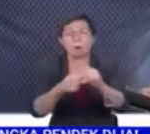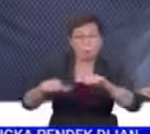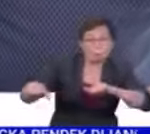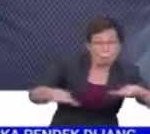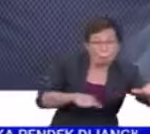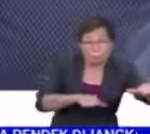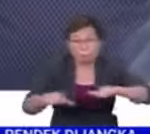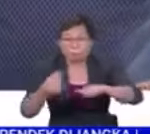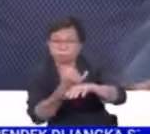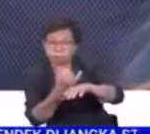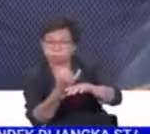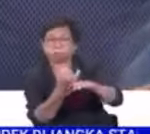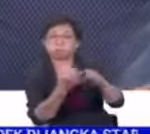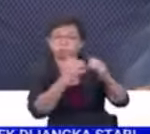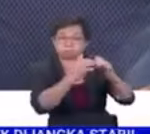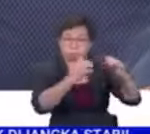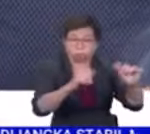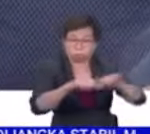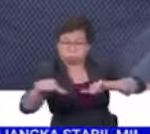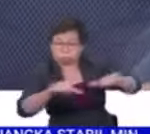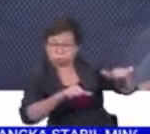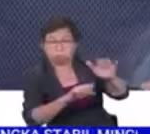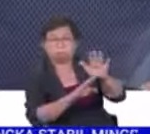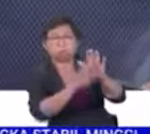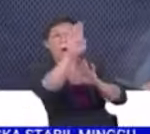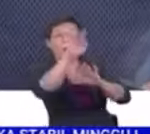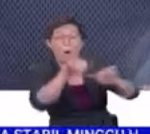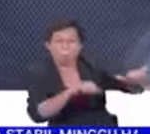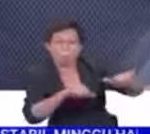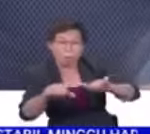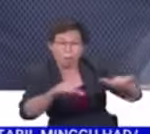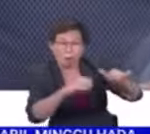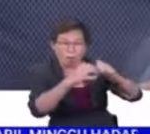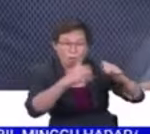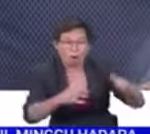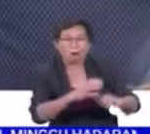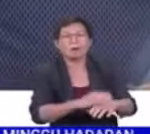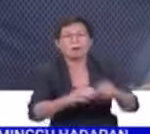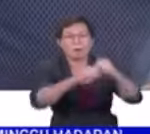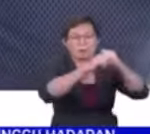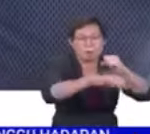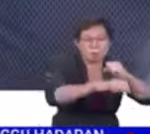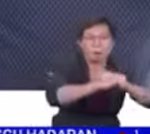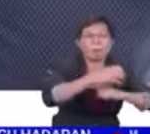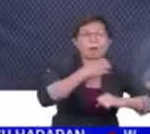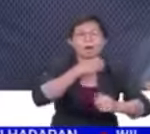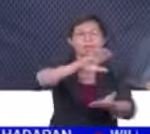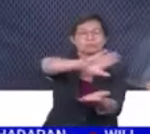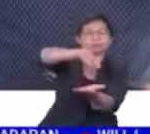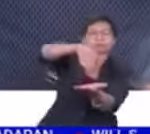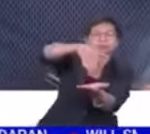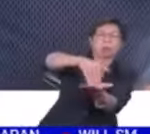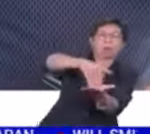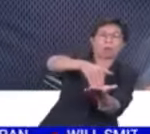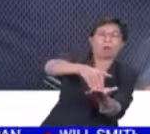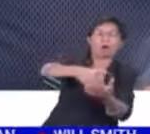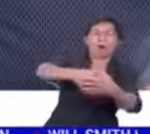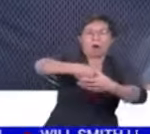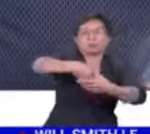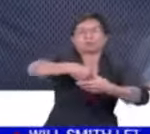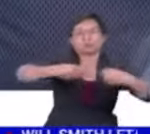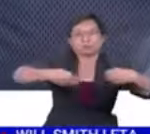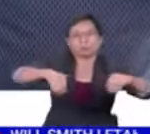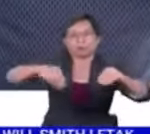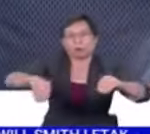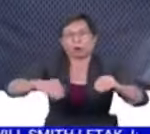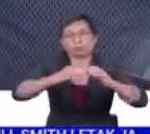lagi industri durian sekaligus mempromosi negeri Perak sebagai antara salah satu hub pengeluaran durian